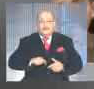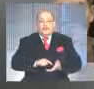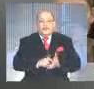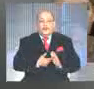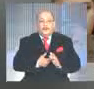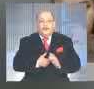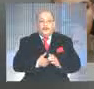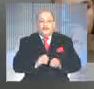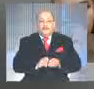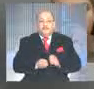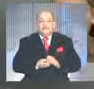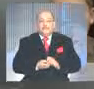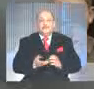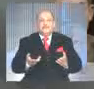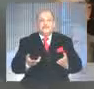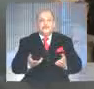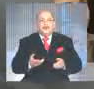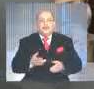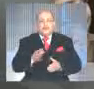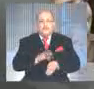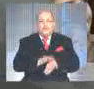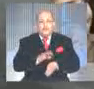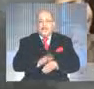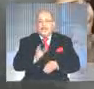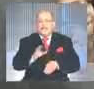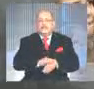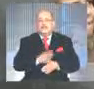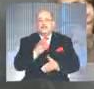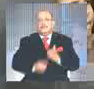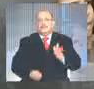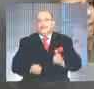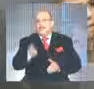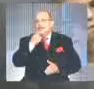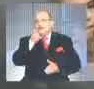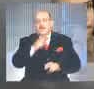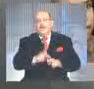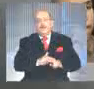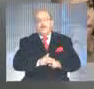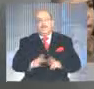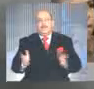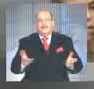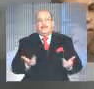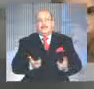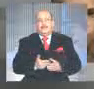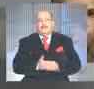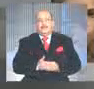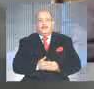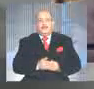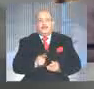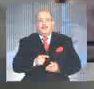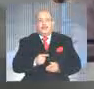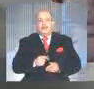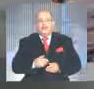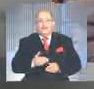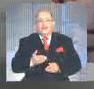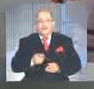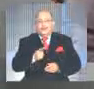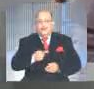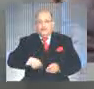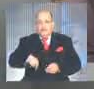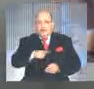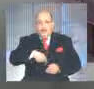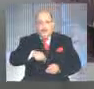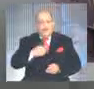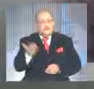من بالسرقات. الحرس الوطني ما يتمتعش، ما عندوش سياره علاش يتنقل. ولادنا ما يقولش منين